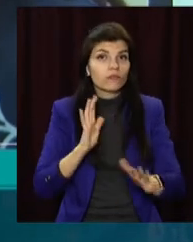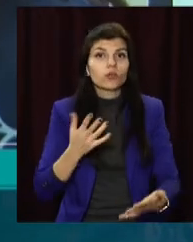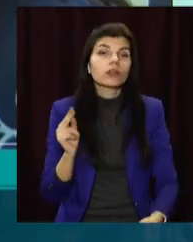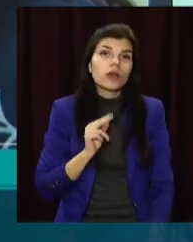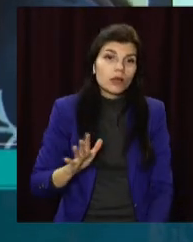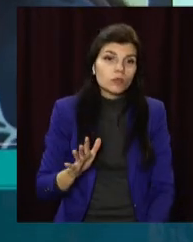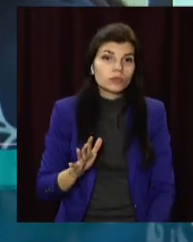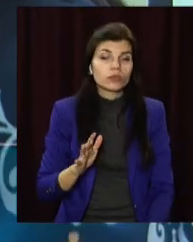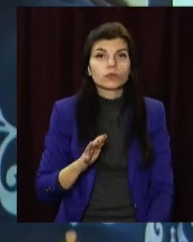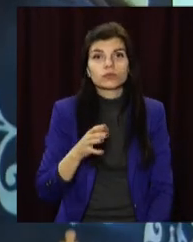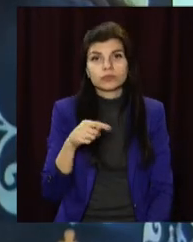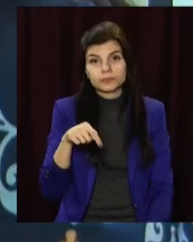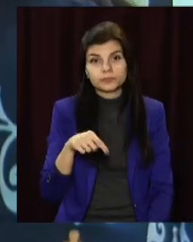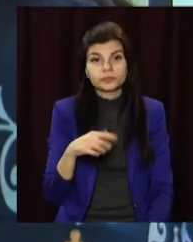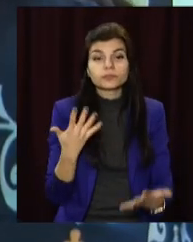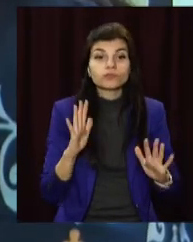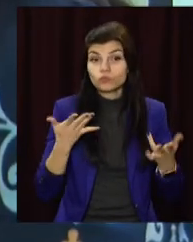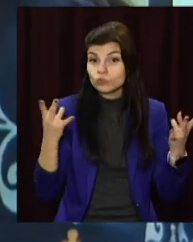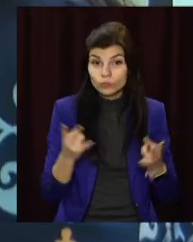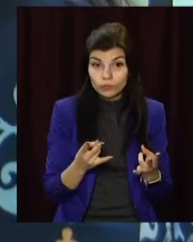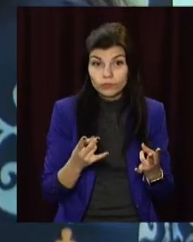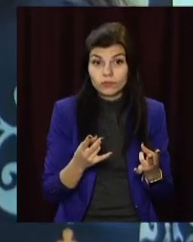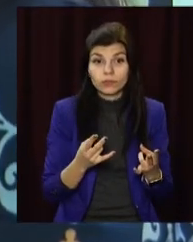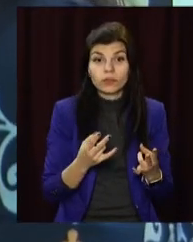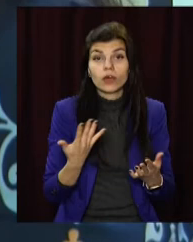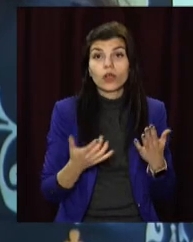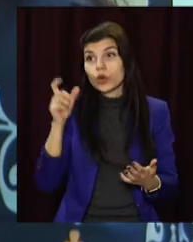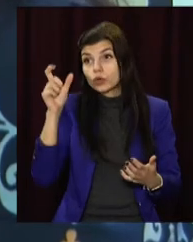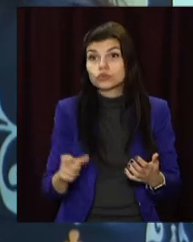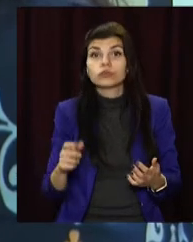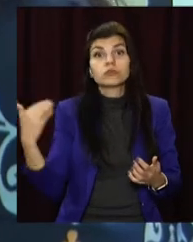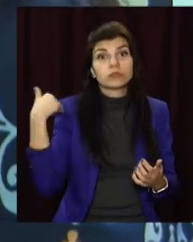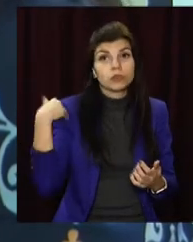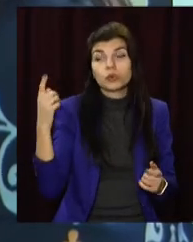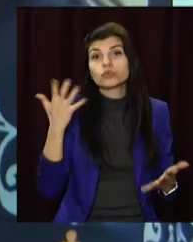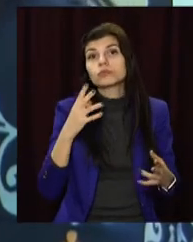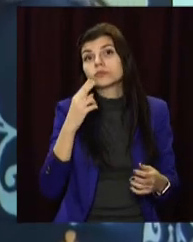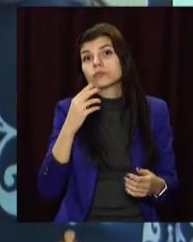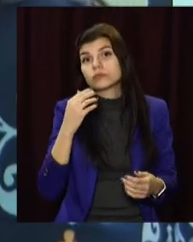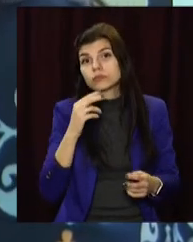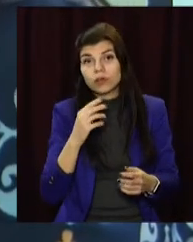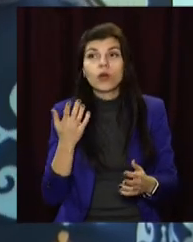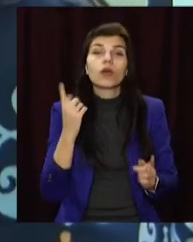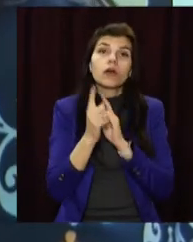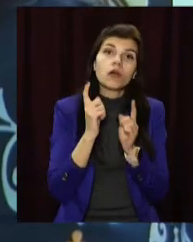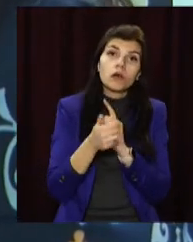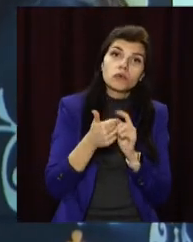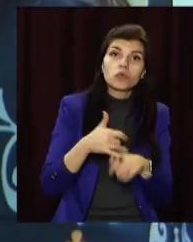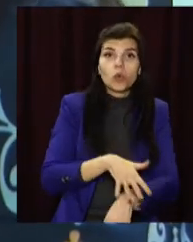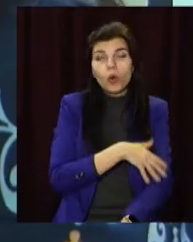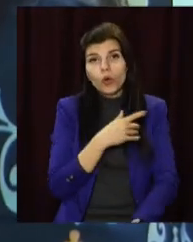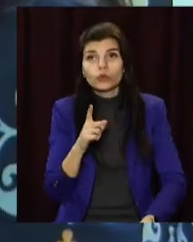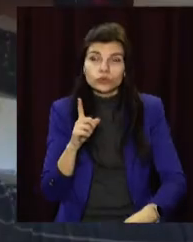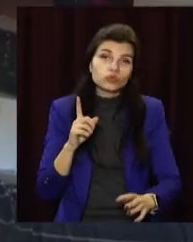непрацездатне обладнання. У разі необхідності, якщо звертаються пасажири, інформуємо їх про інтервали руху на маршруті в перші